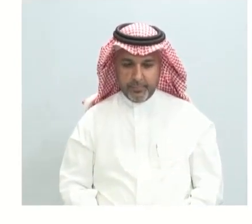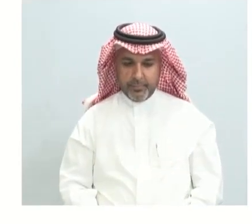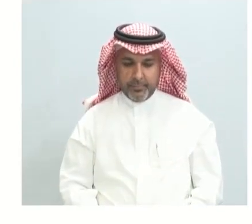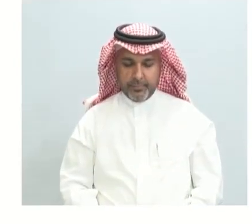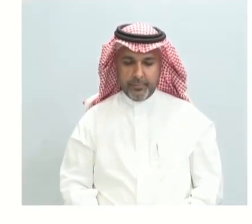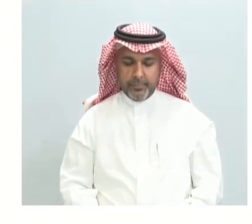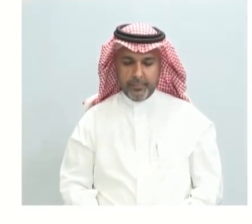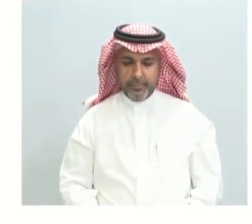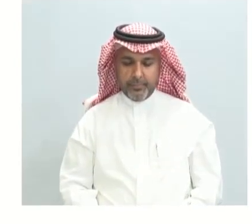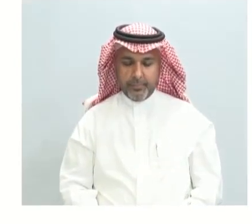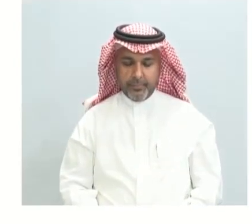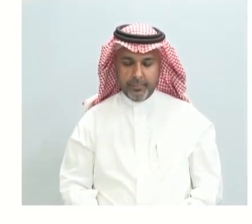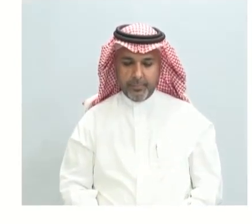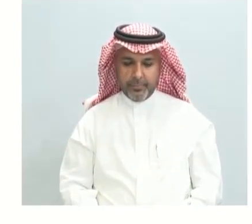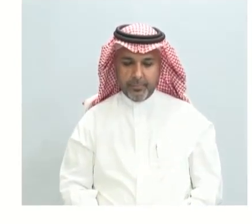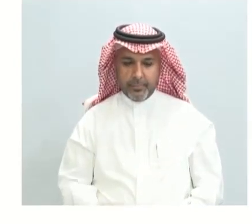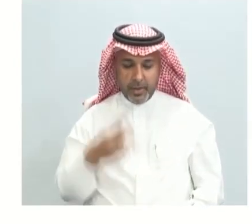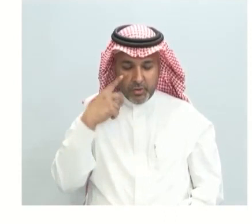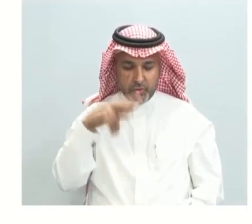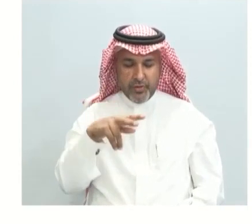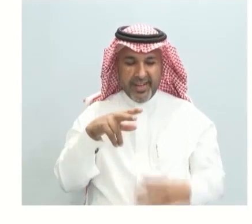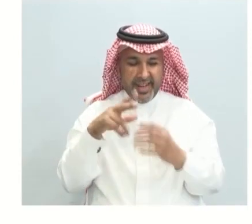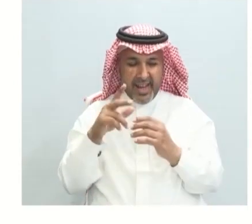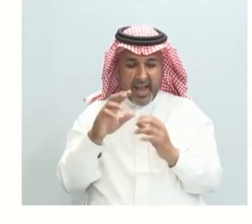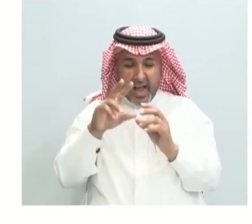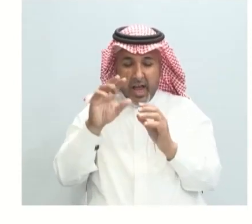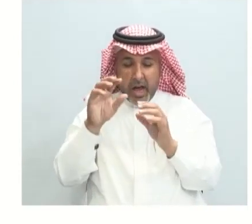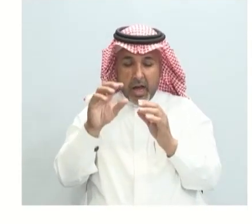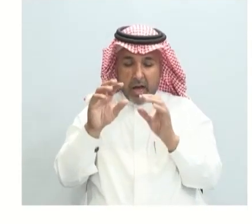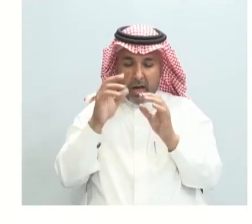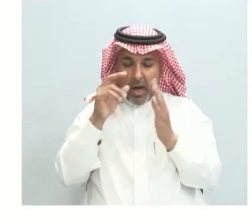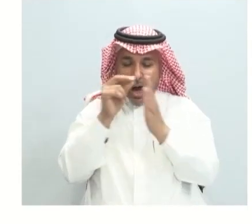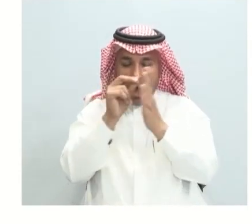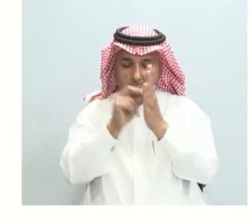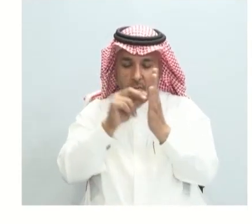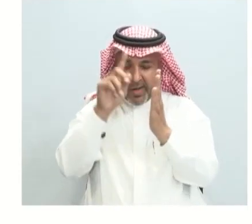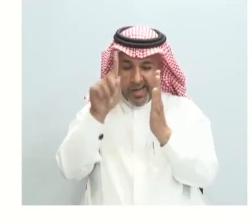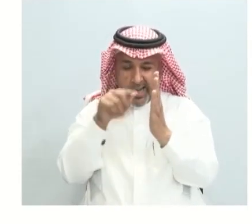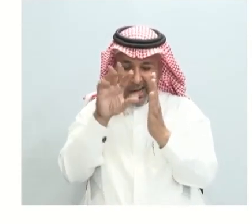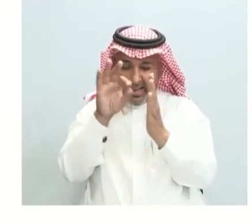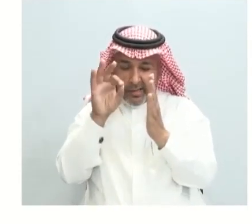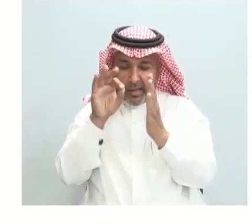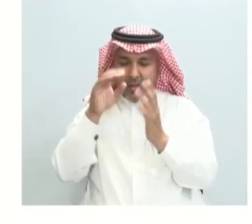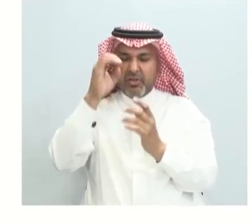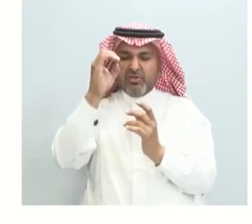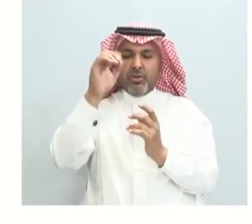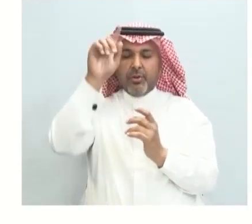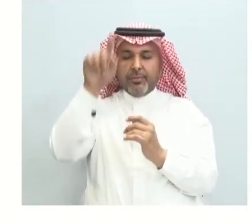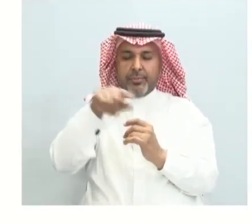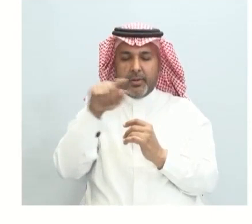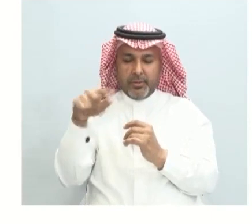99 تحبون نجرب ليش لا خلونا نجرب لو انا حبيت اطبق قانون الساين بقول والله ساين